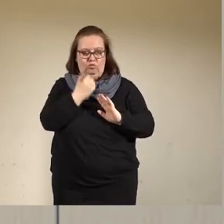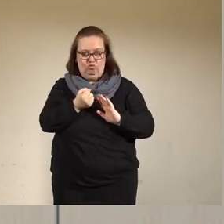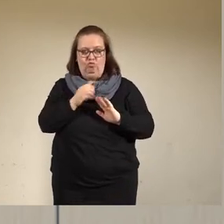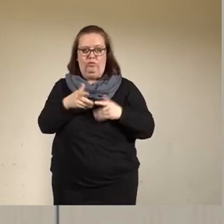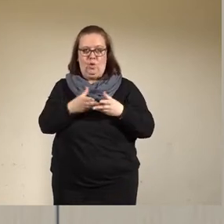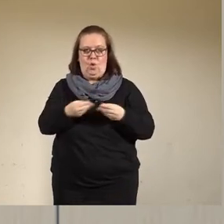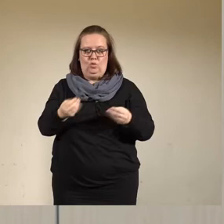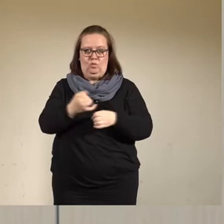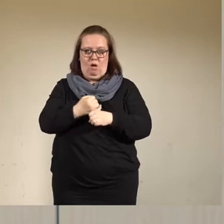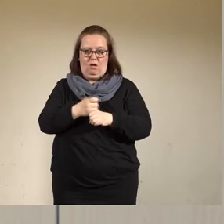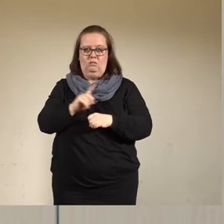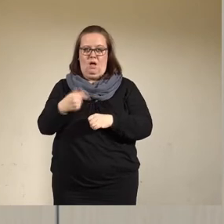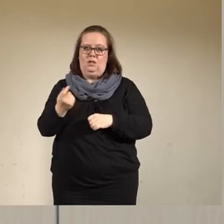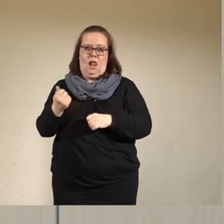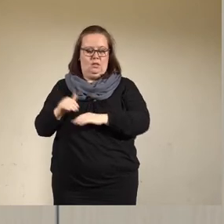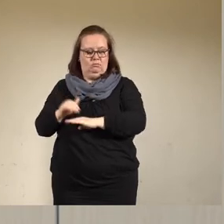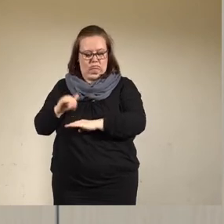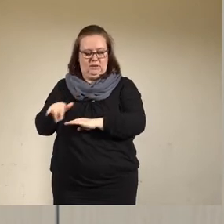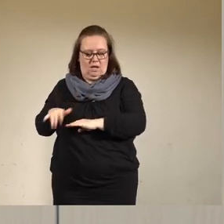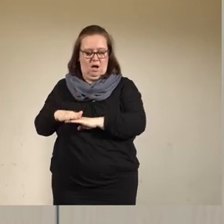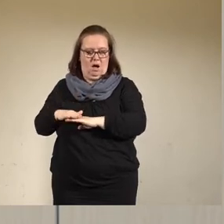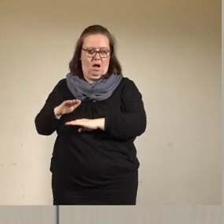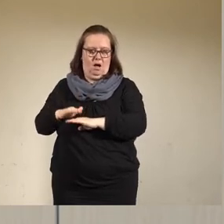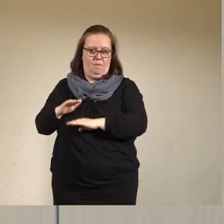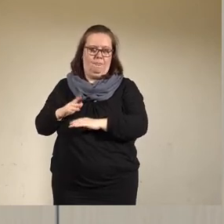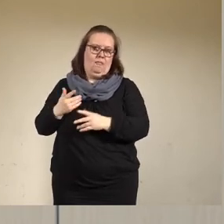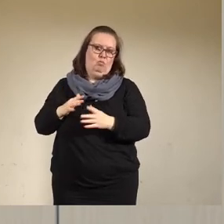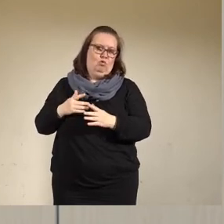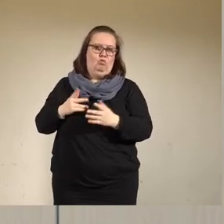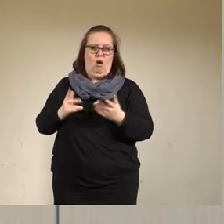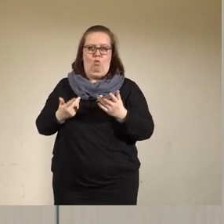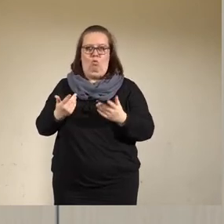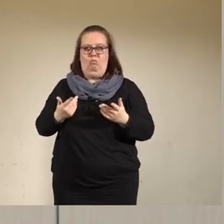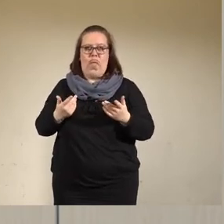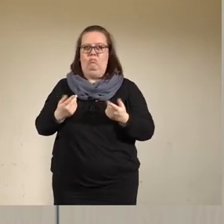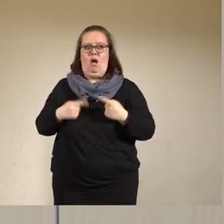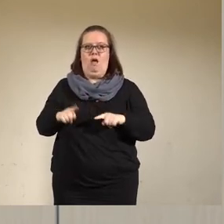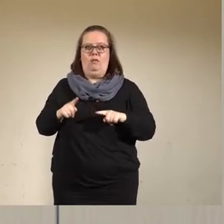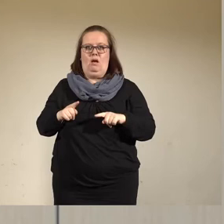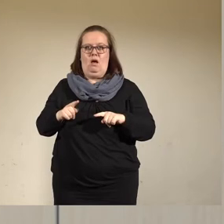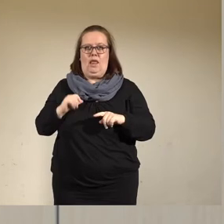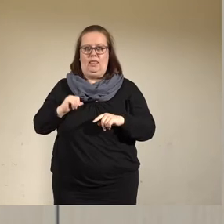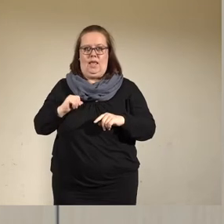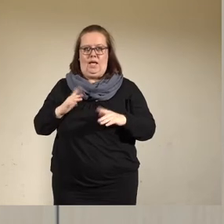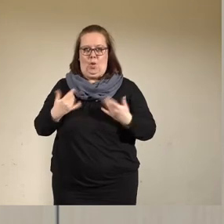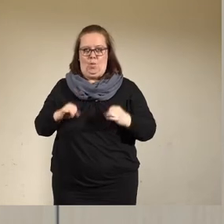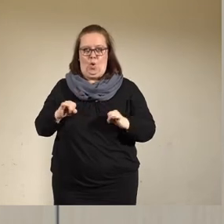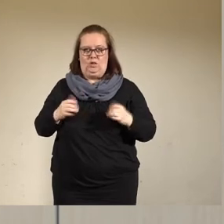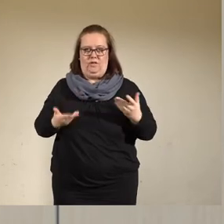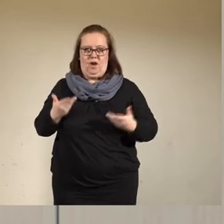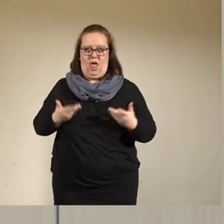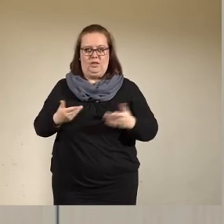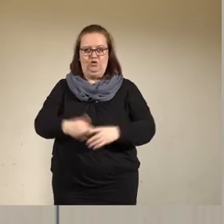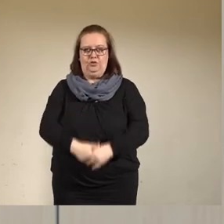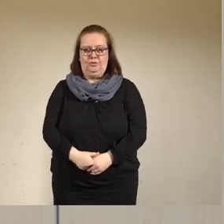solche Lösung zu machen, dann wird es am Gelde nicht scheitern. Wir reden da im Zweifel auch über andere Beträge, als sie bisher